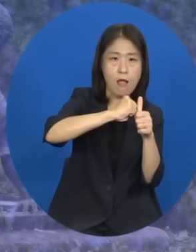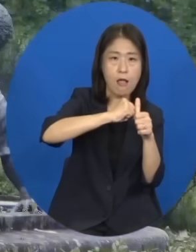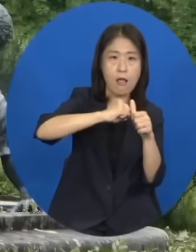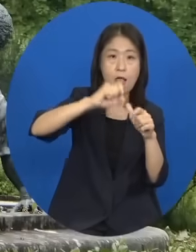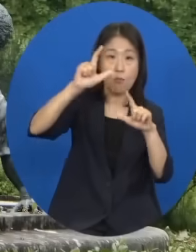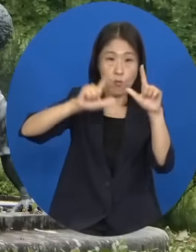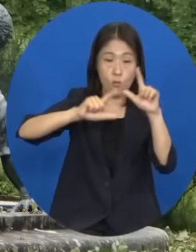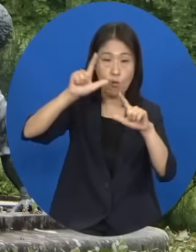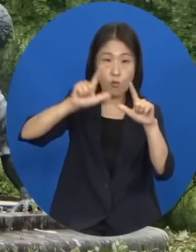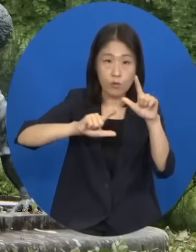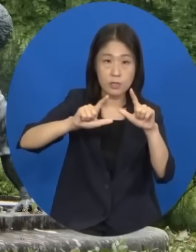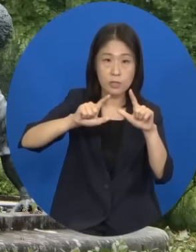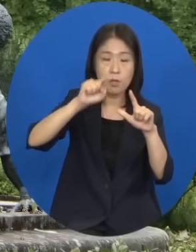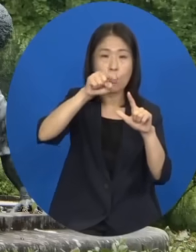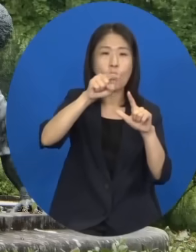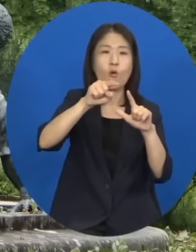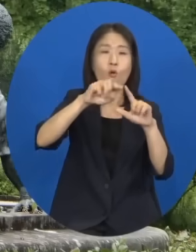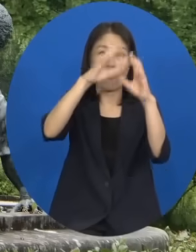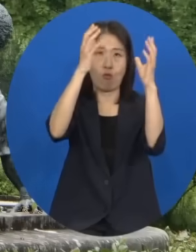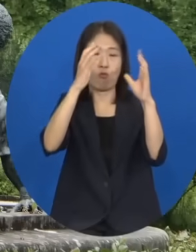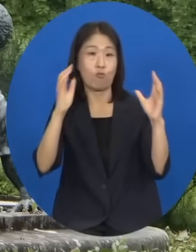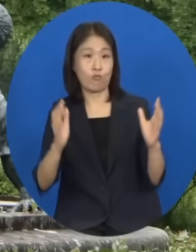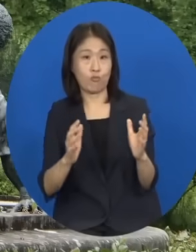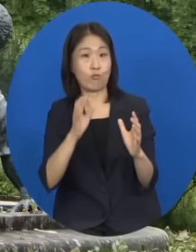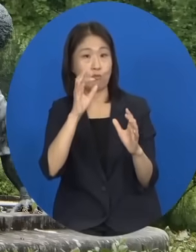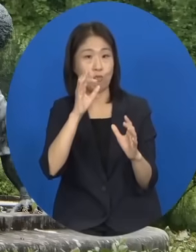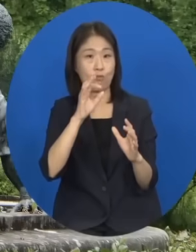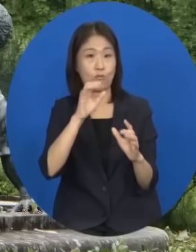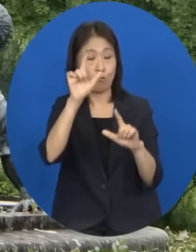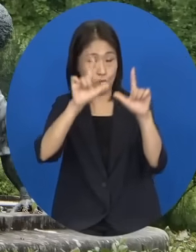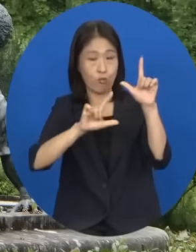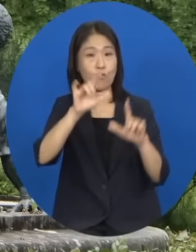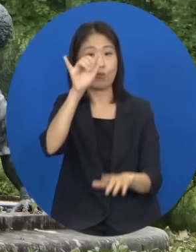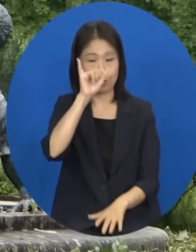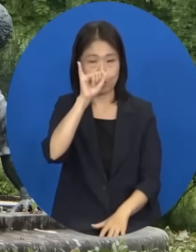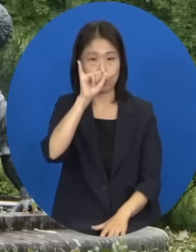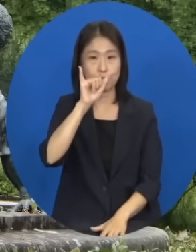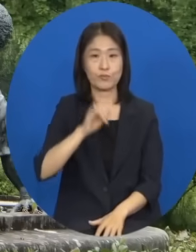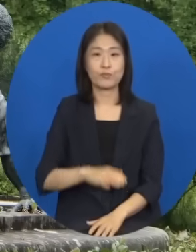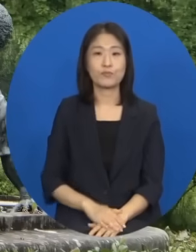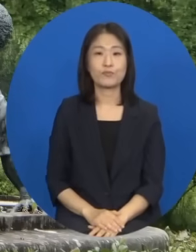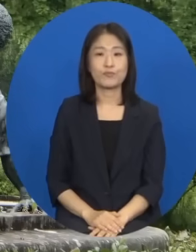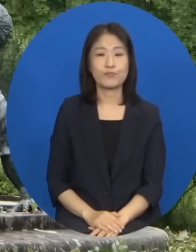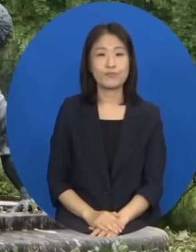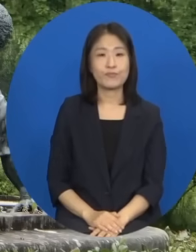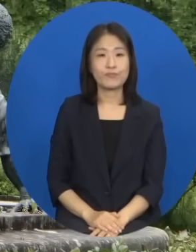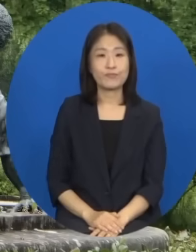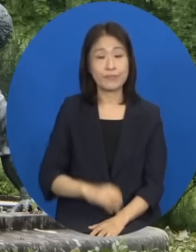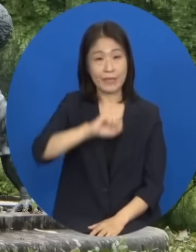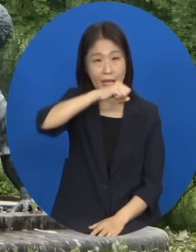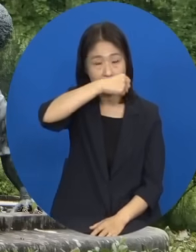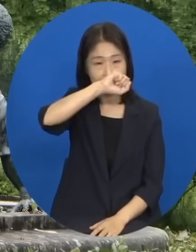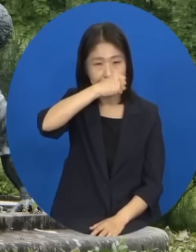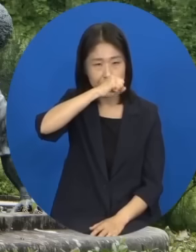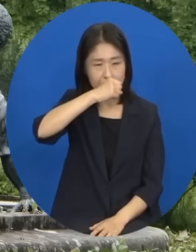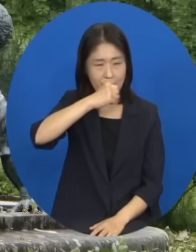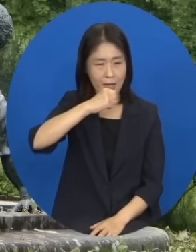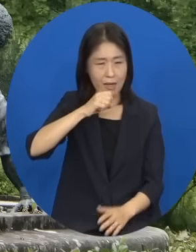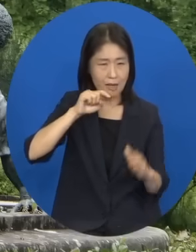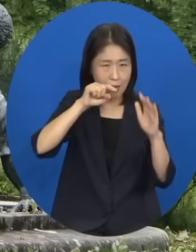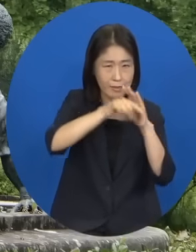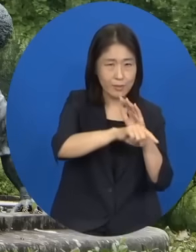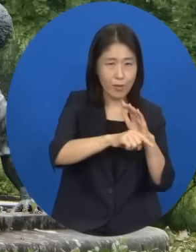만들어져 있어요. 그 부분을 이렇게 사진으로 찍어왔습니다. 아프리카에 가서